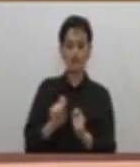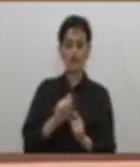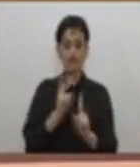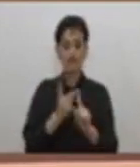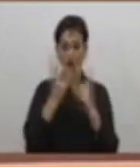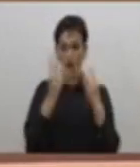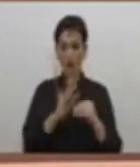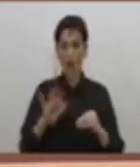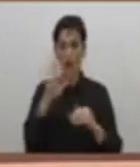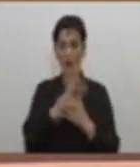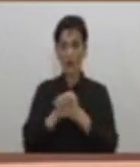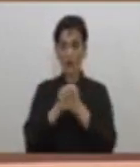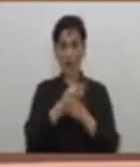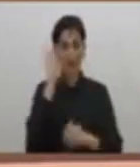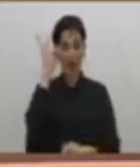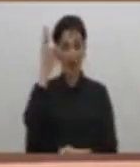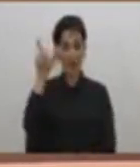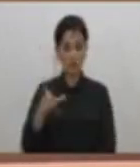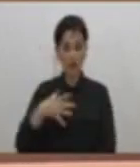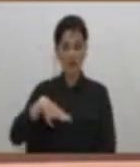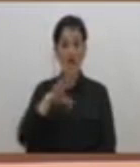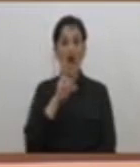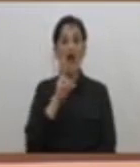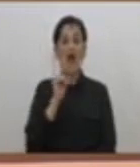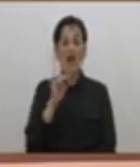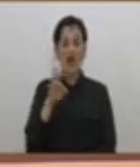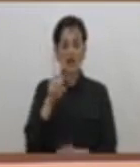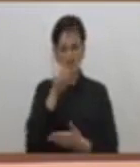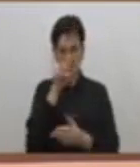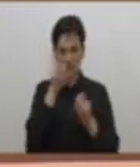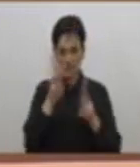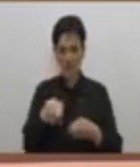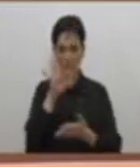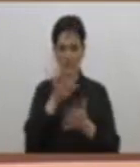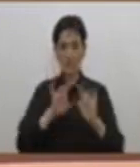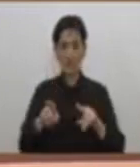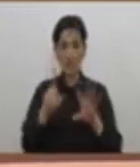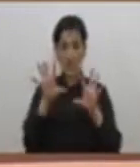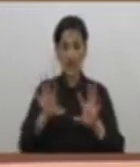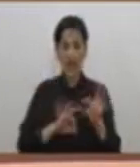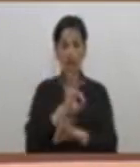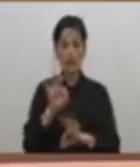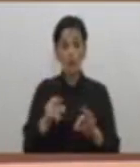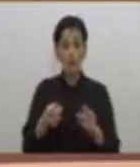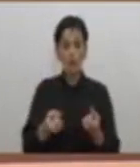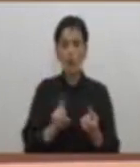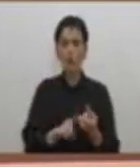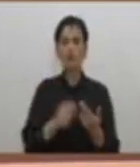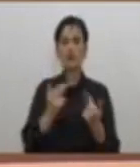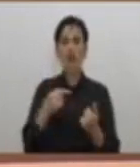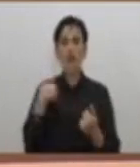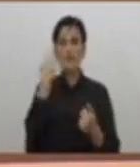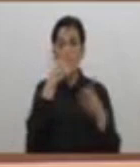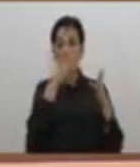euroca și riselcima sa cartoloși, baton macar harcelma, specialul ganscha de băgar, cel agnișul canon proiect tandaka și rebit, da ispiradic